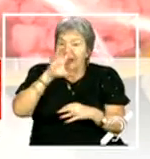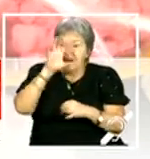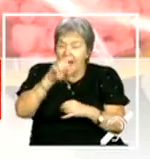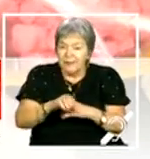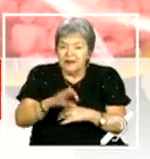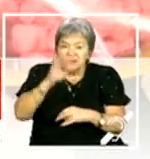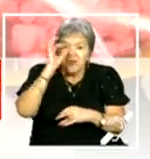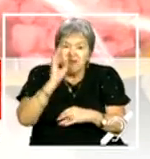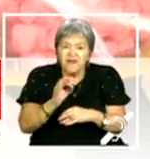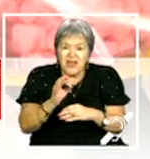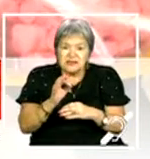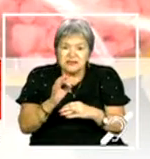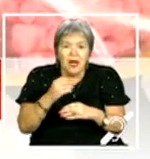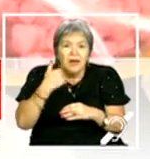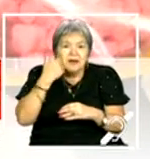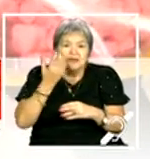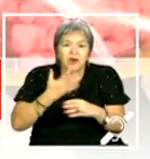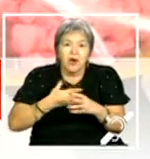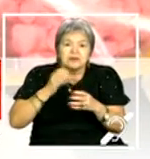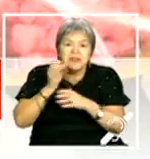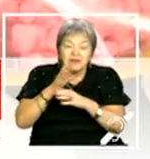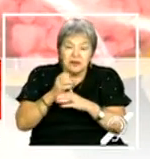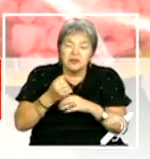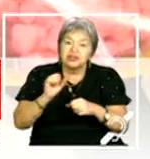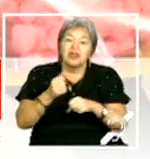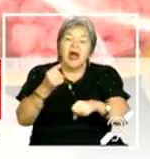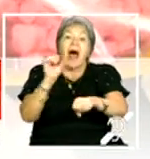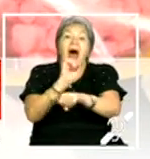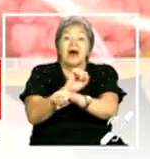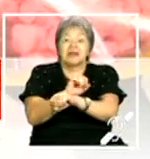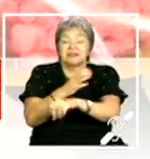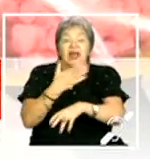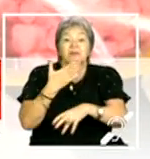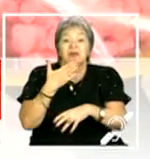în flagrant și reținuți,